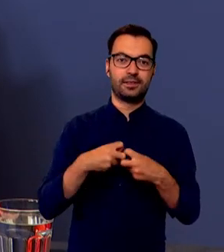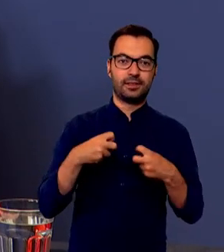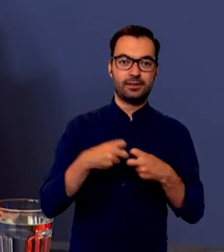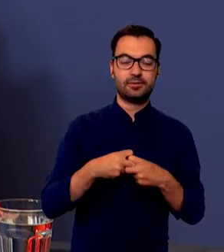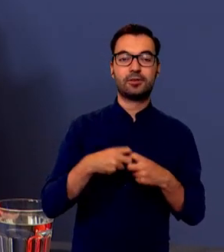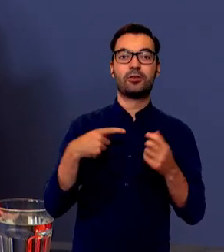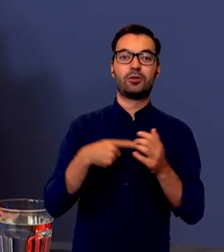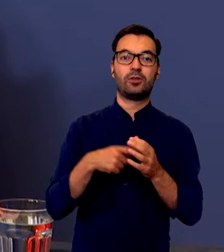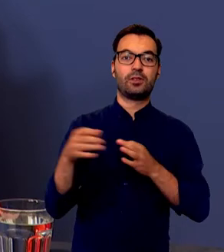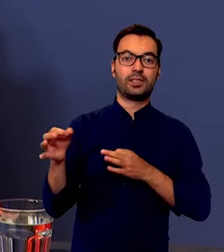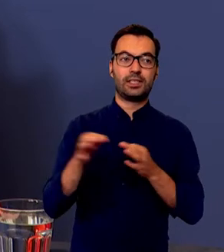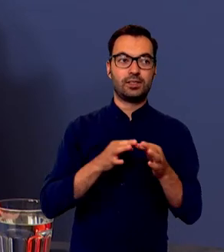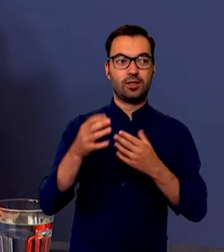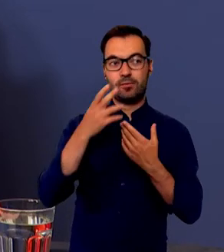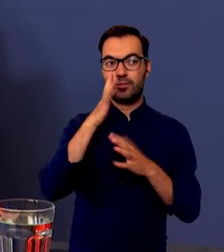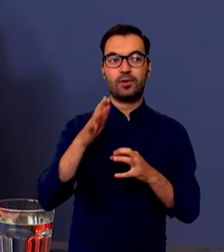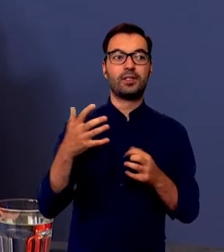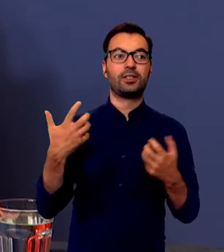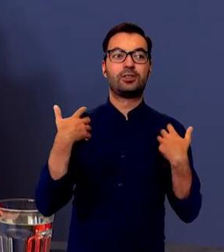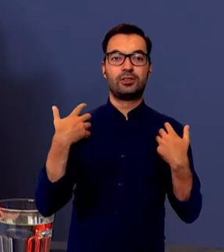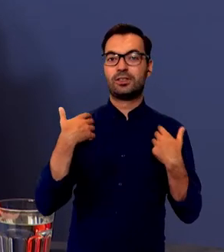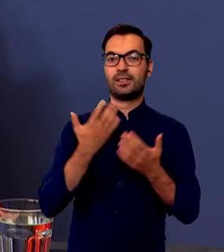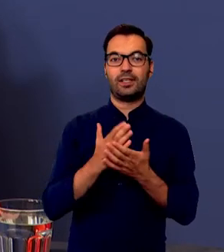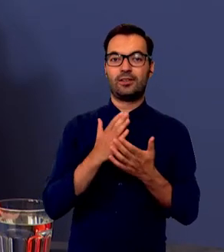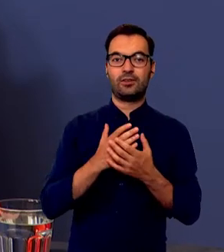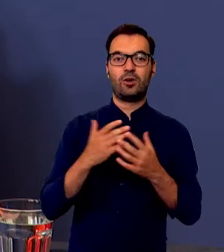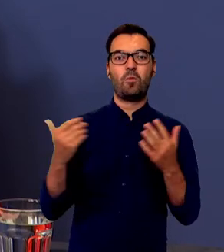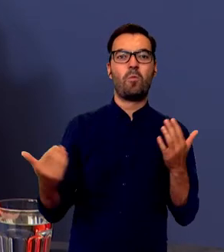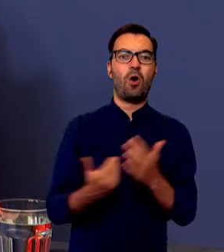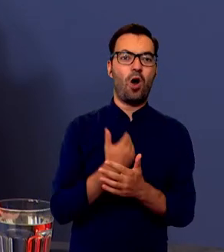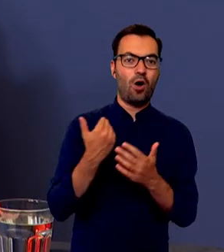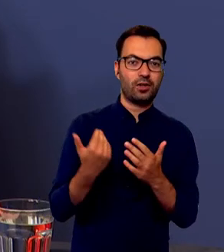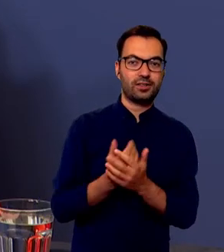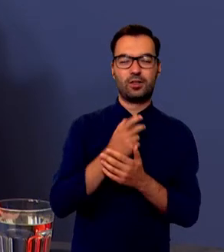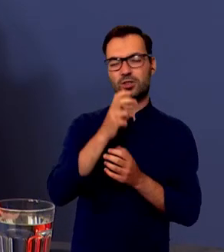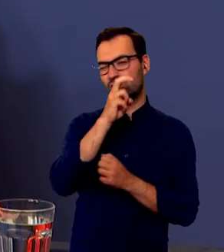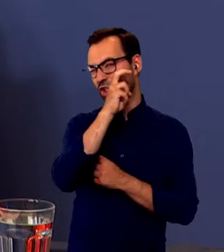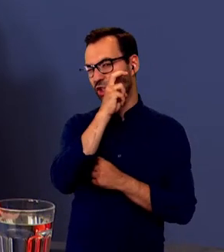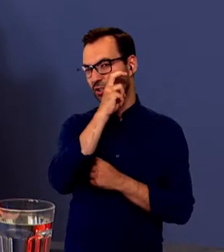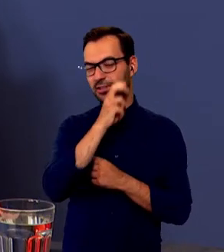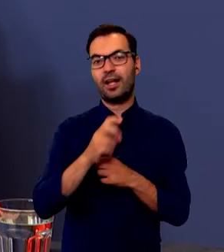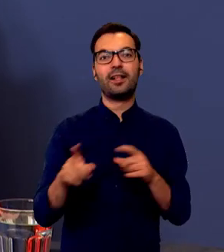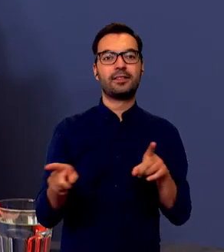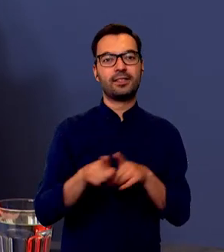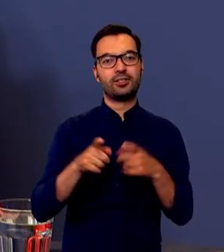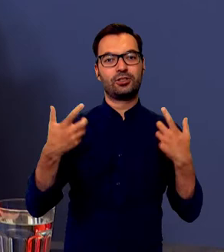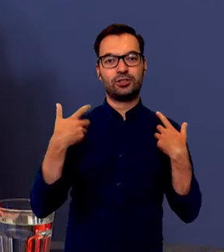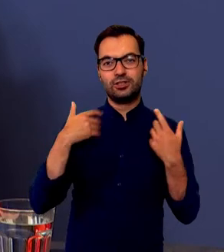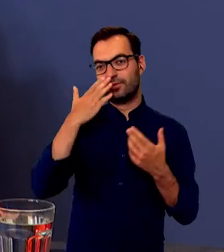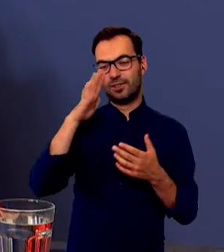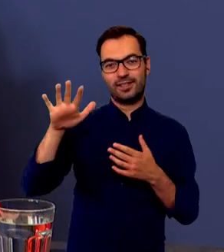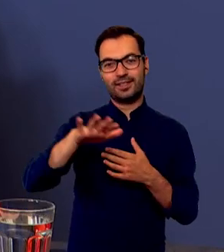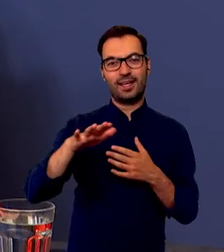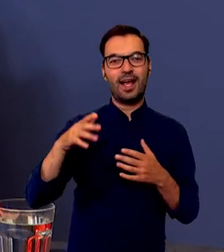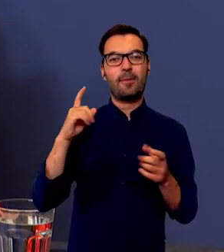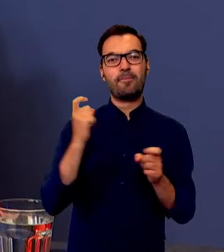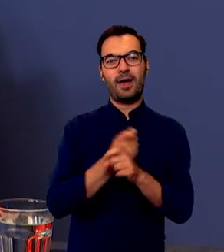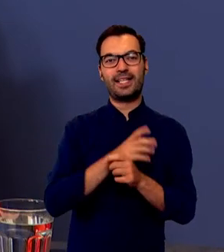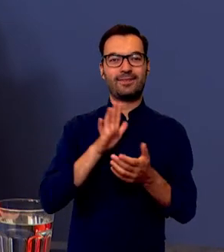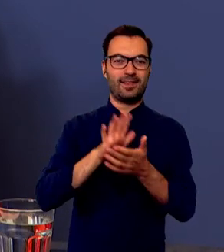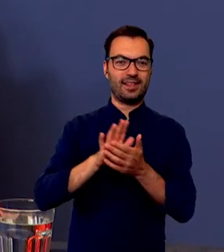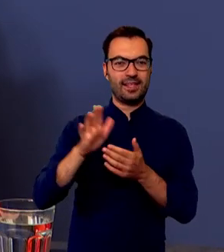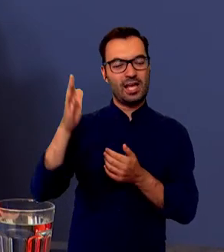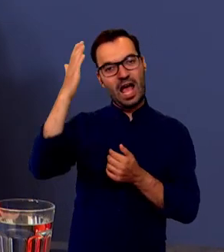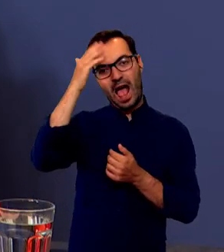internecie, jest to historia pokazująca kulisy nie tylko świata wielkiej mody, świata luksusowego, ale również życia w krajach arabskich, również